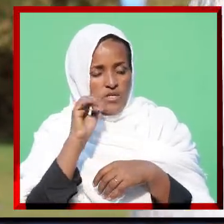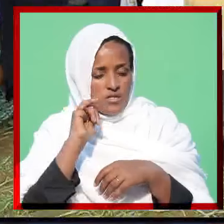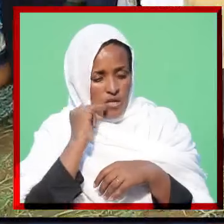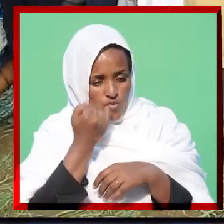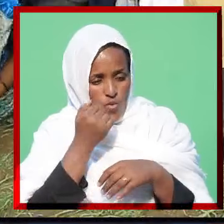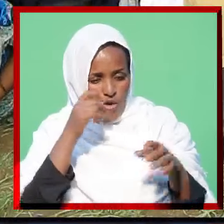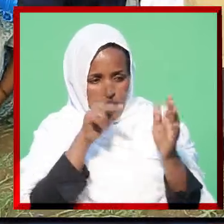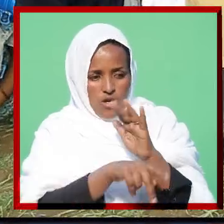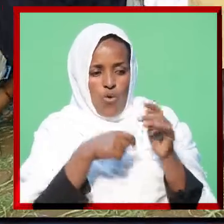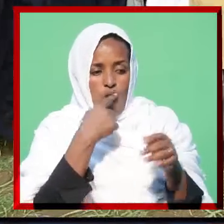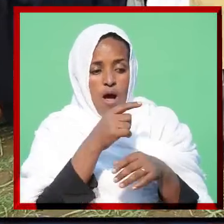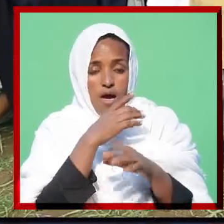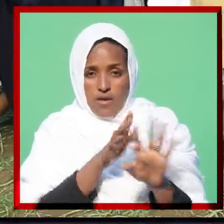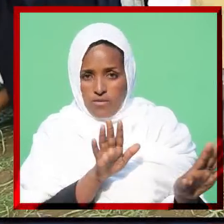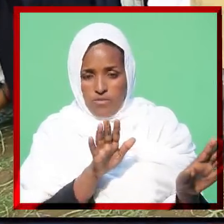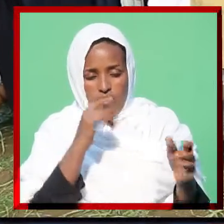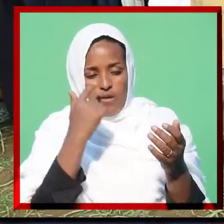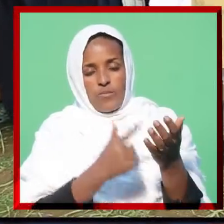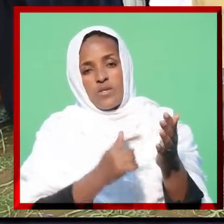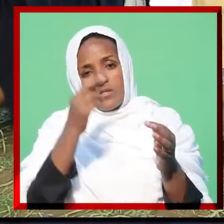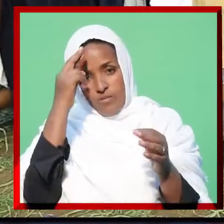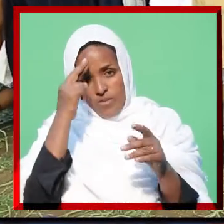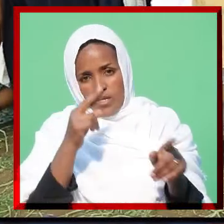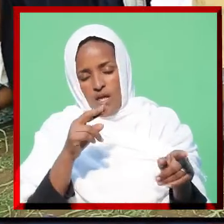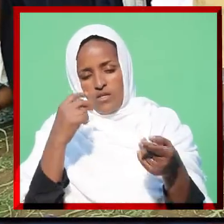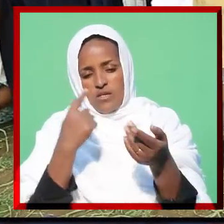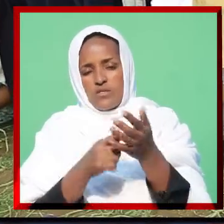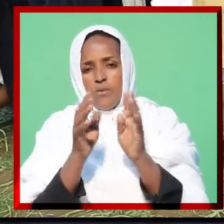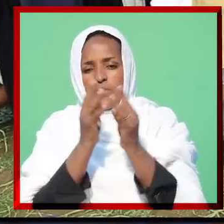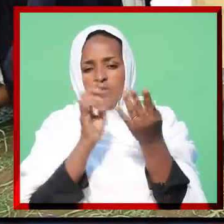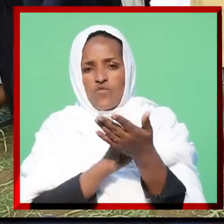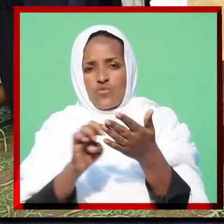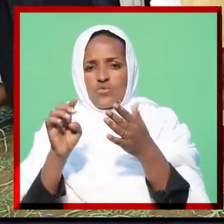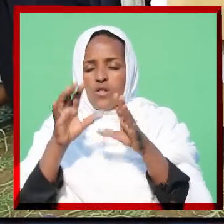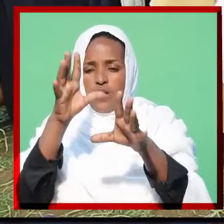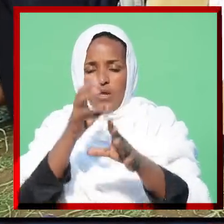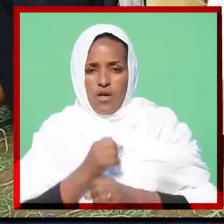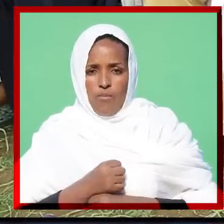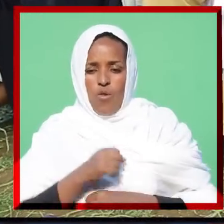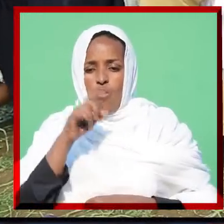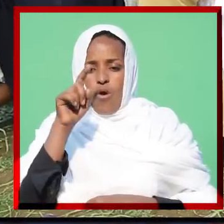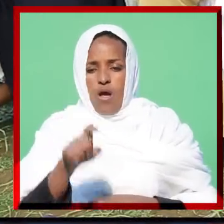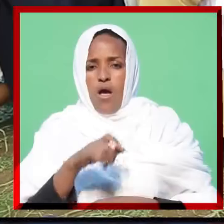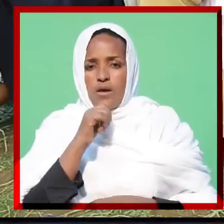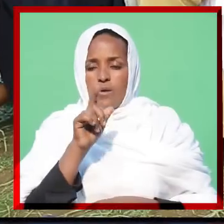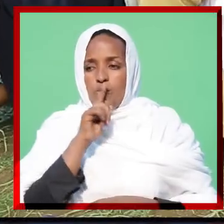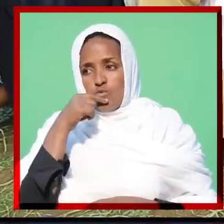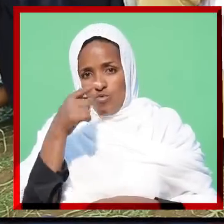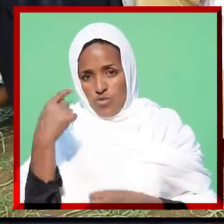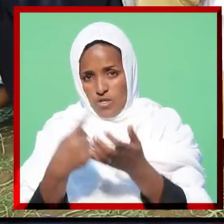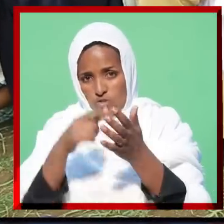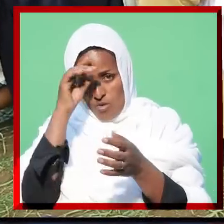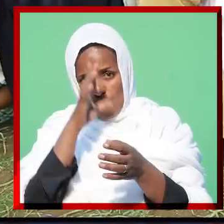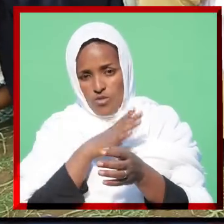قدلو عيلم بس دي مكنيات ين يمز عافك دوس كفلن نقبلو عي قبا امنا وميلو تنزي